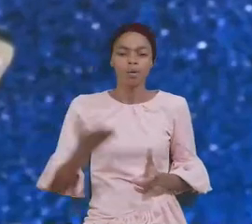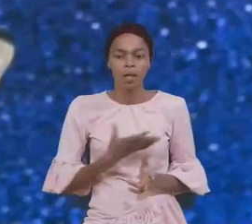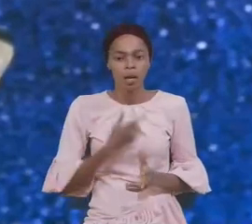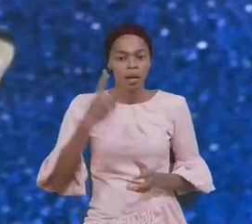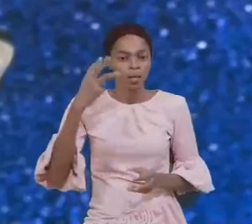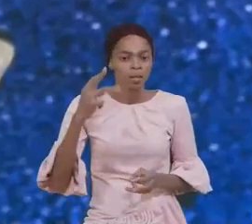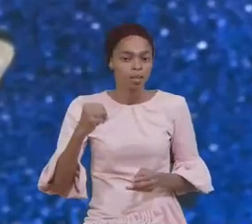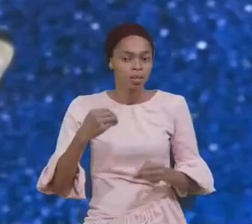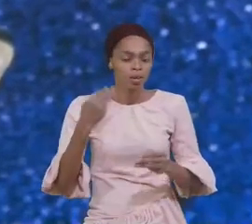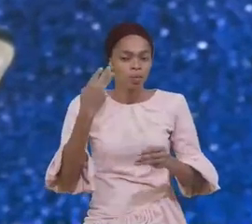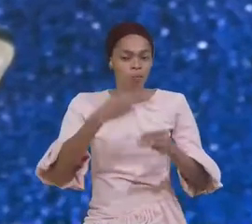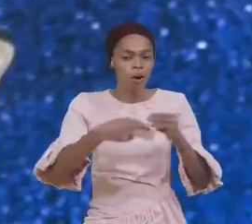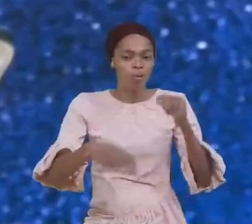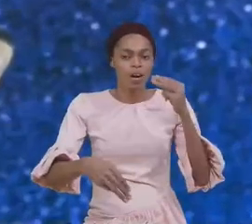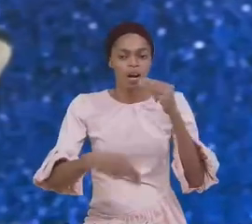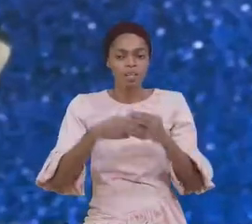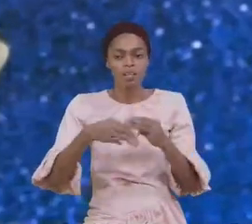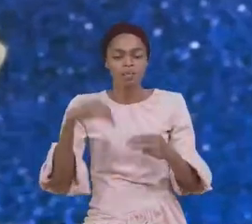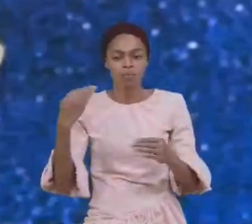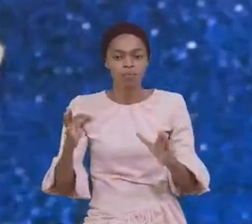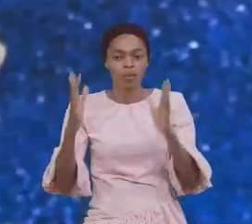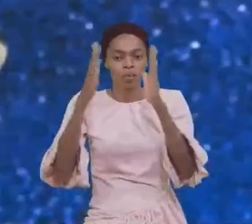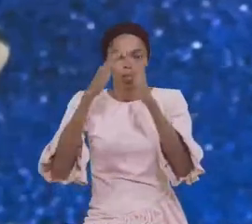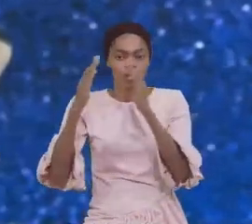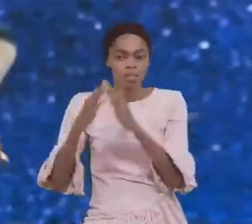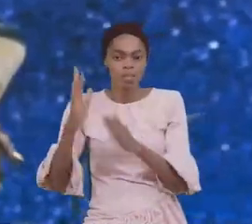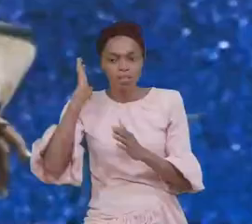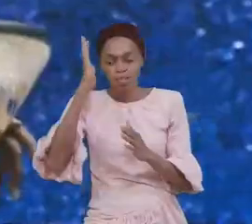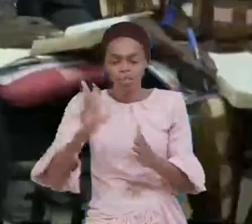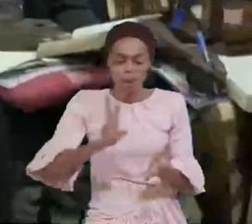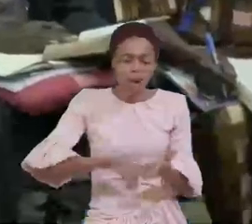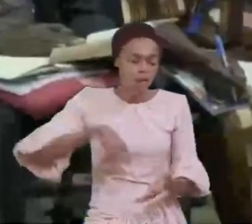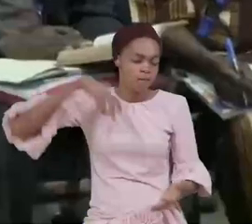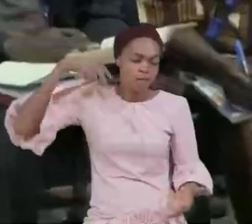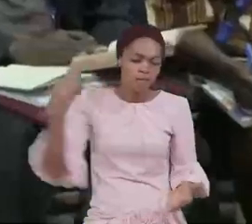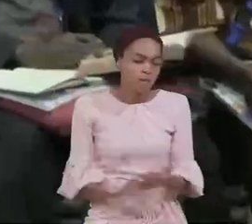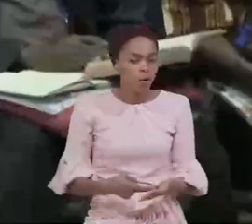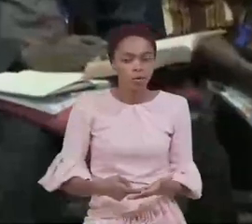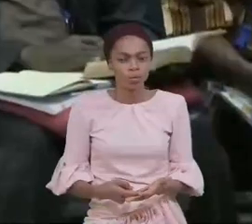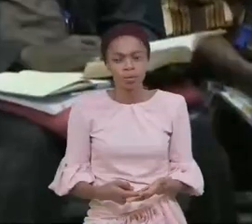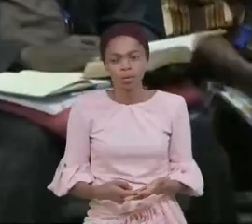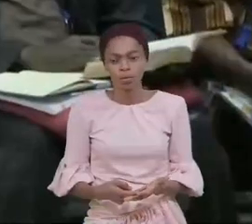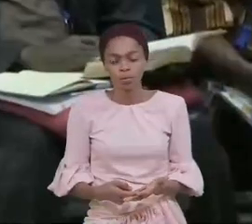montera chacun devant soi.